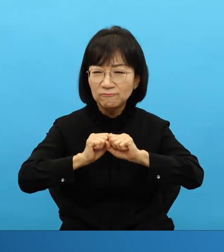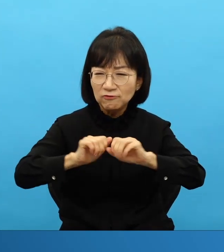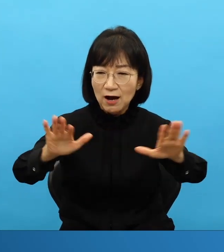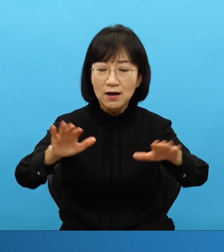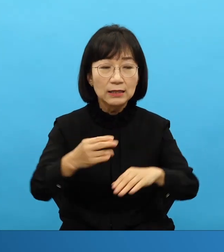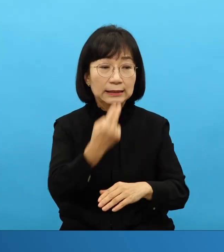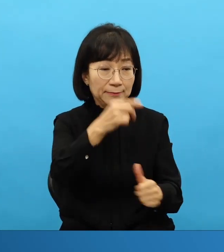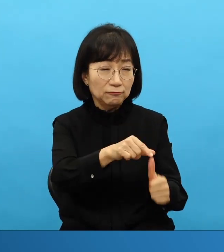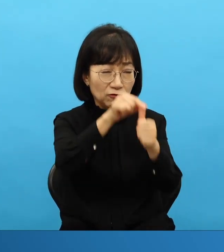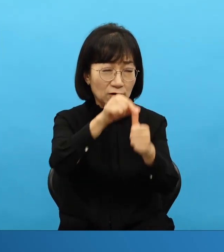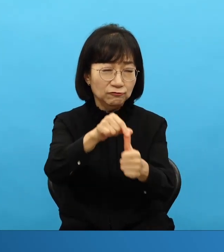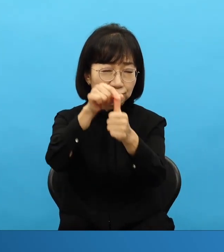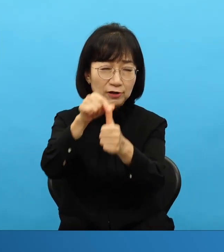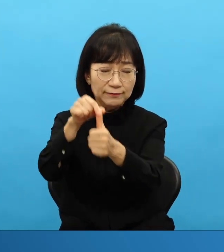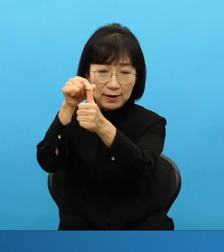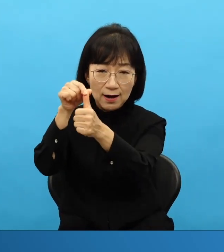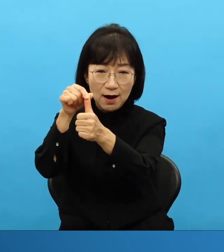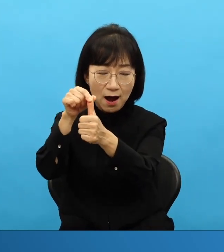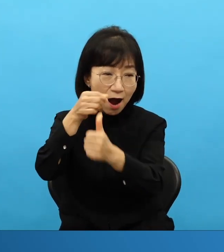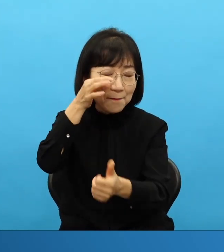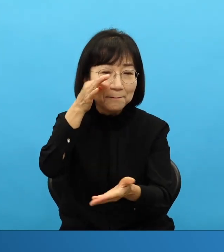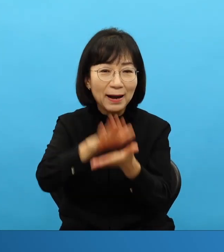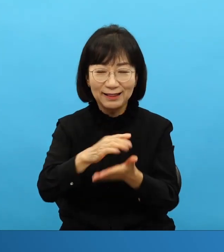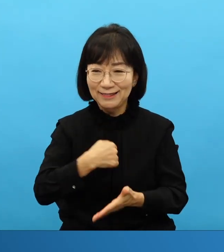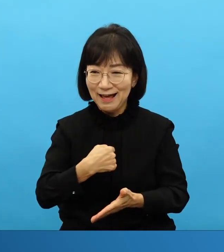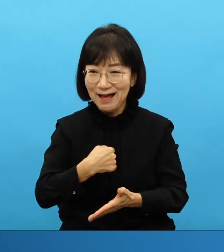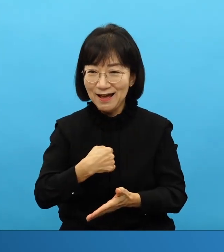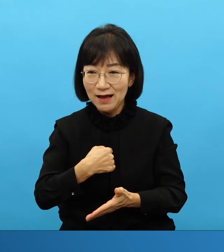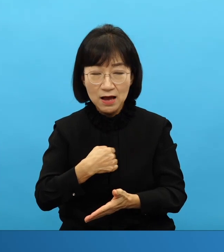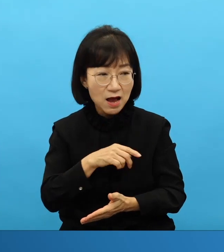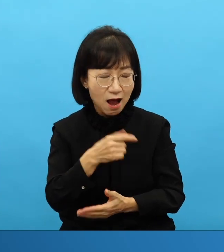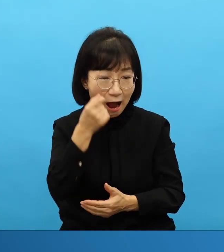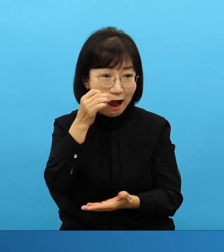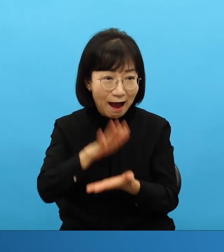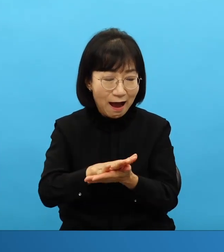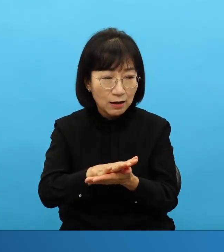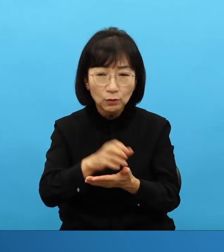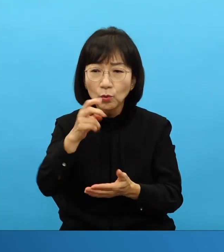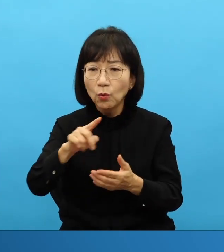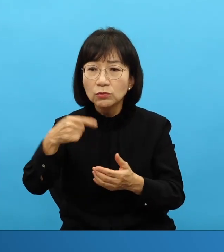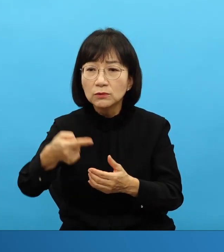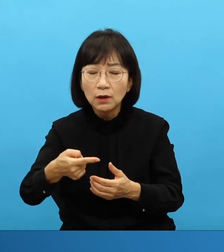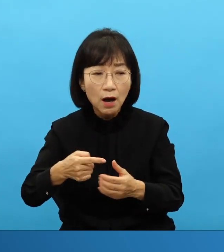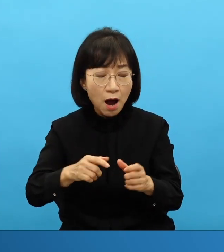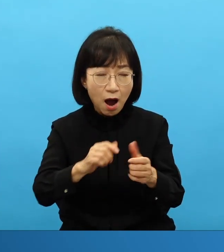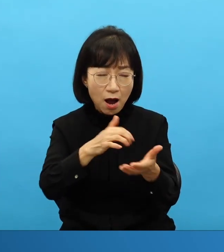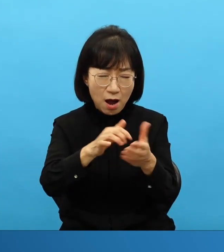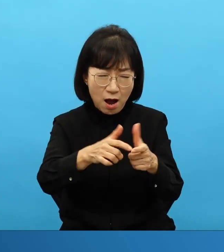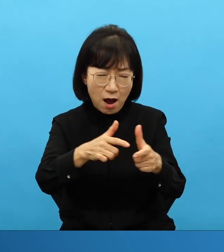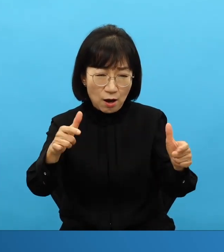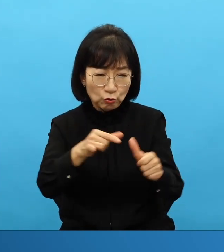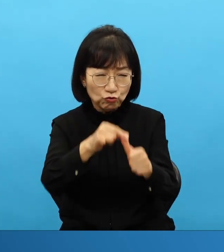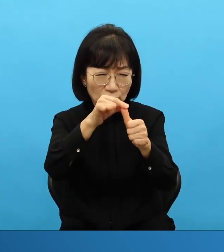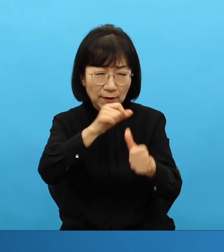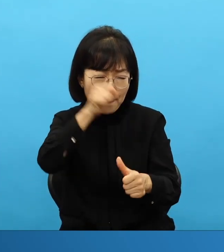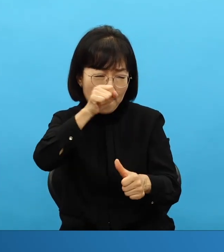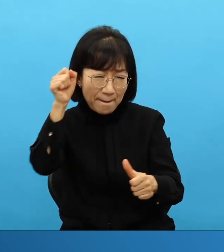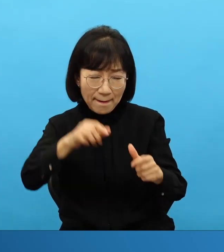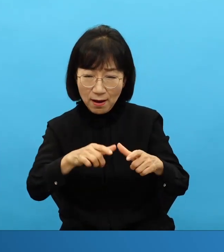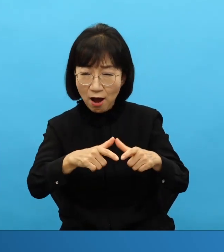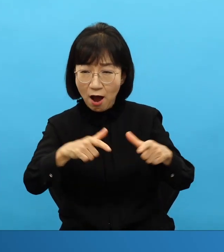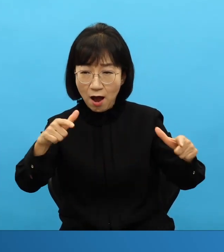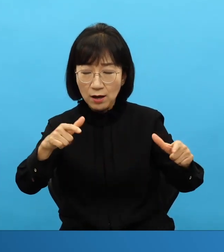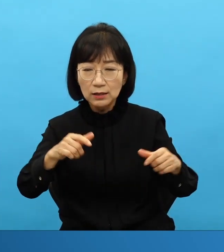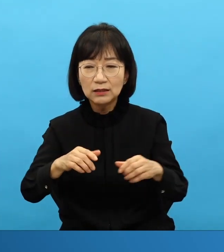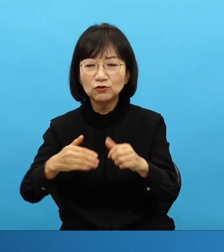做工， 그러니까 옆에서 막 핍박의 역사를 봤습니다. 我又看到周围的逼迫的作为。 그러니 하나님이 어디를